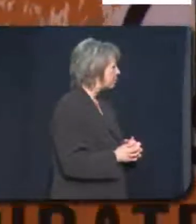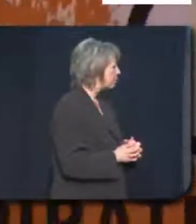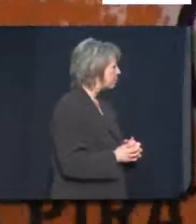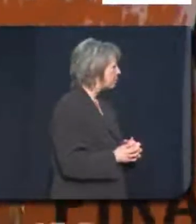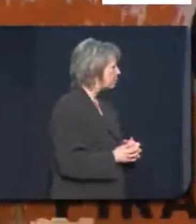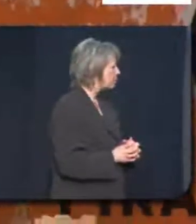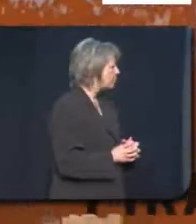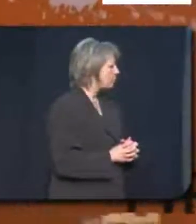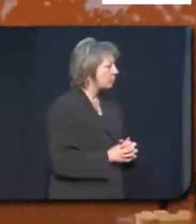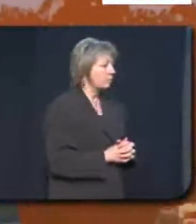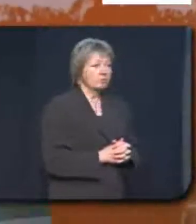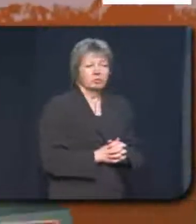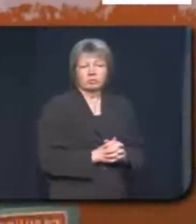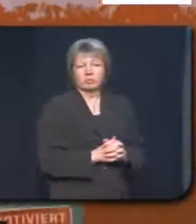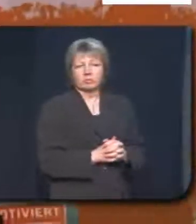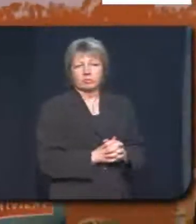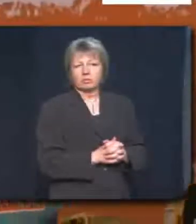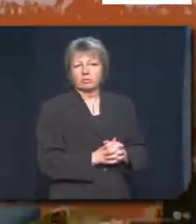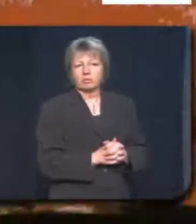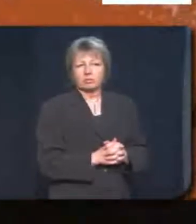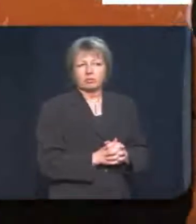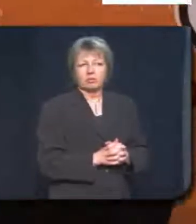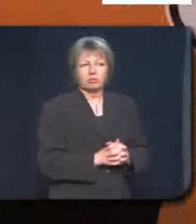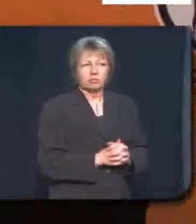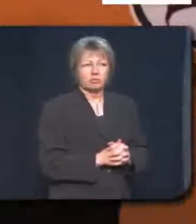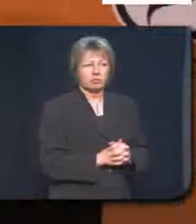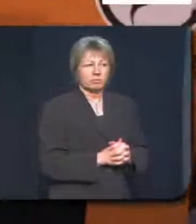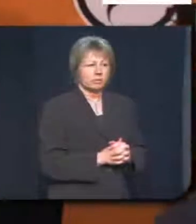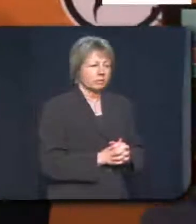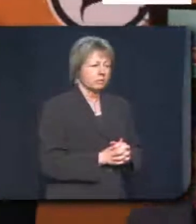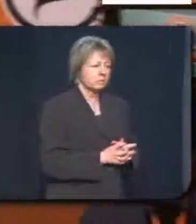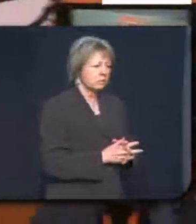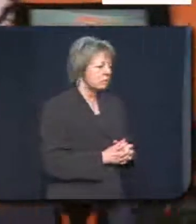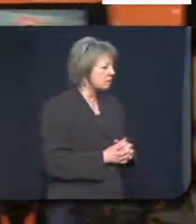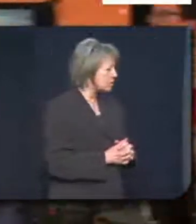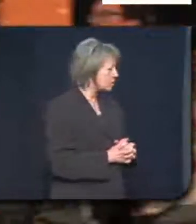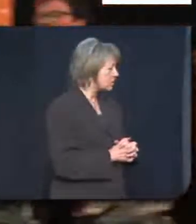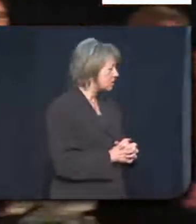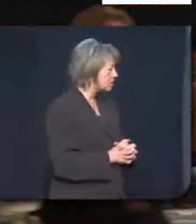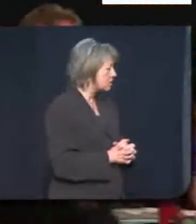und in der Otto BBW und so weiter